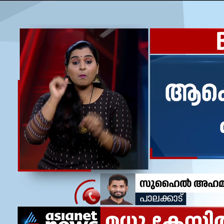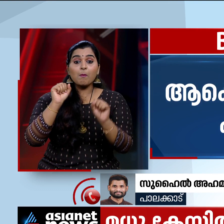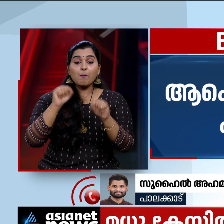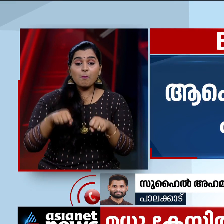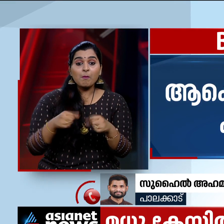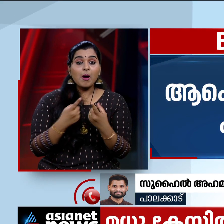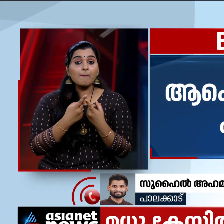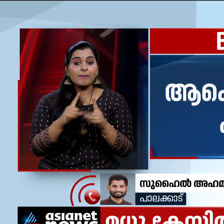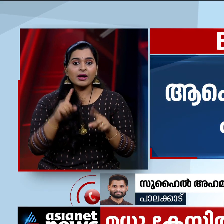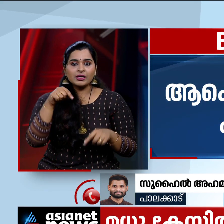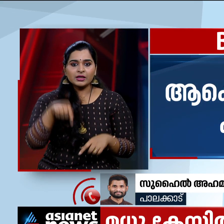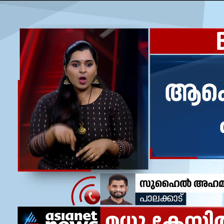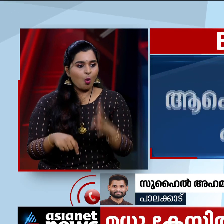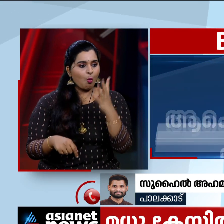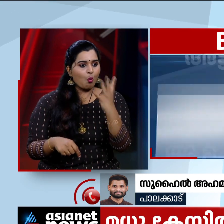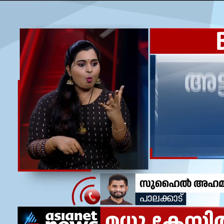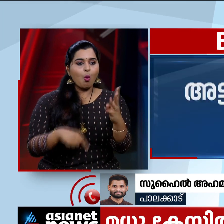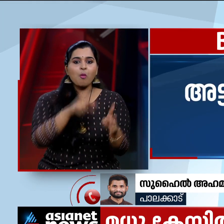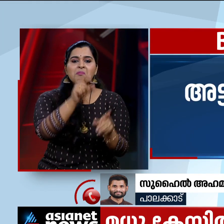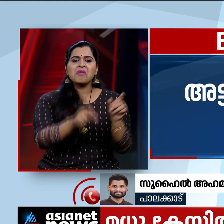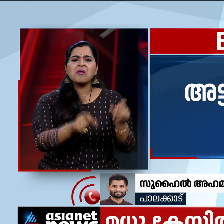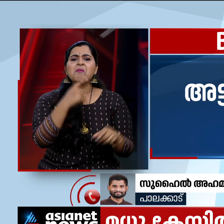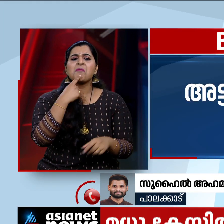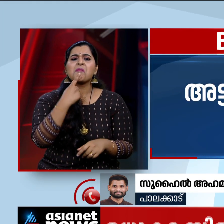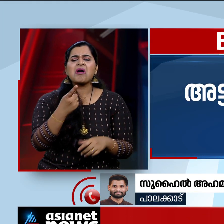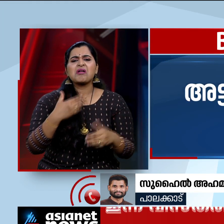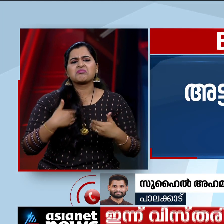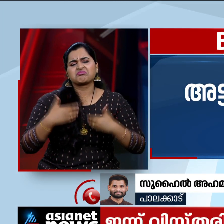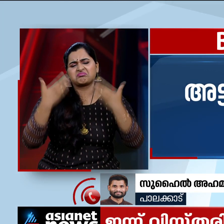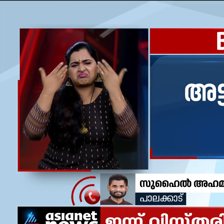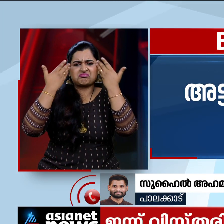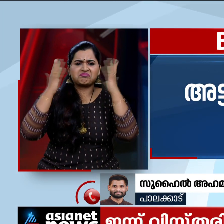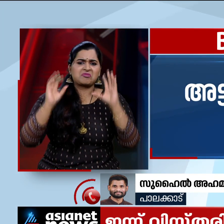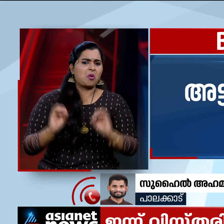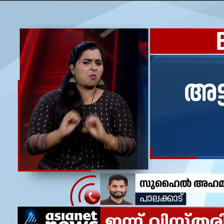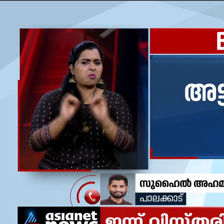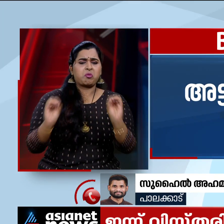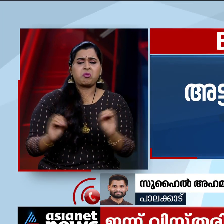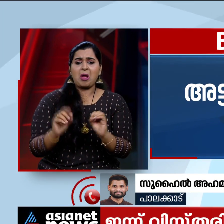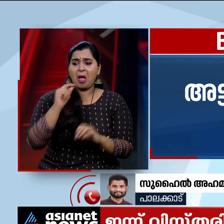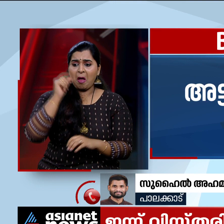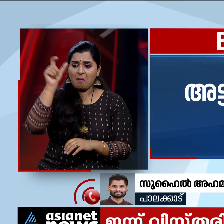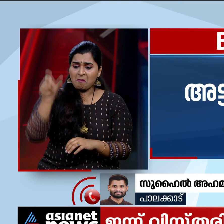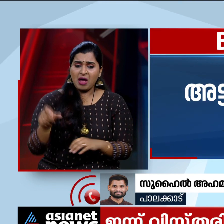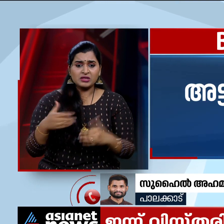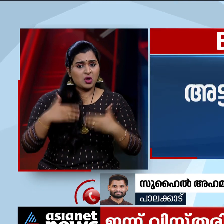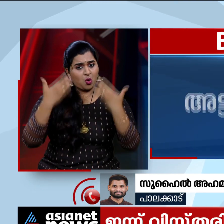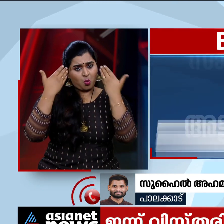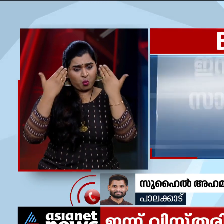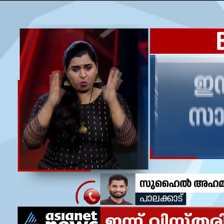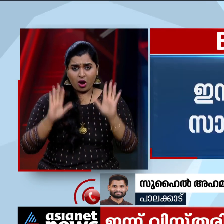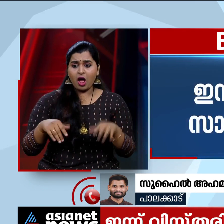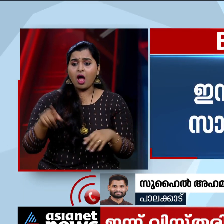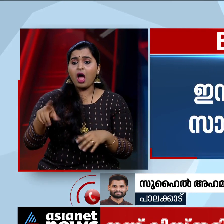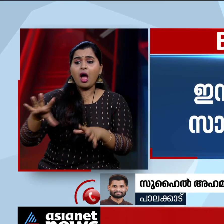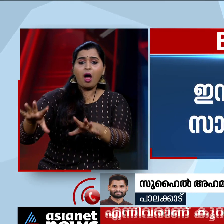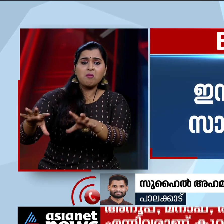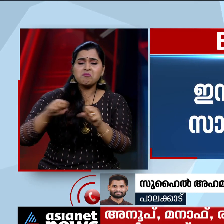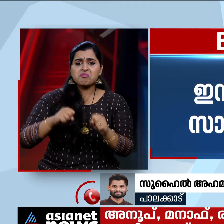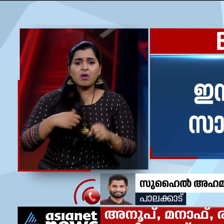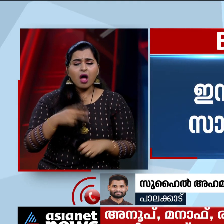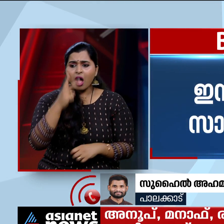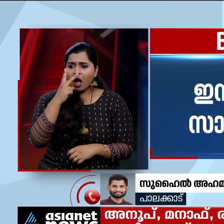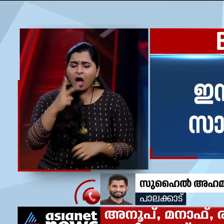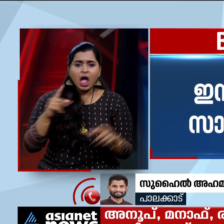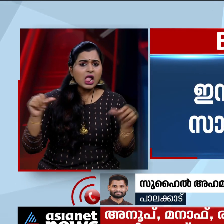ഇന്ന് കോടതിയിൽ ഇത് തിരുത്തി, ഞങ്ങൾക്കറിയില്ല എന്ന് പറഞ്ഞ്, മധുവിനെ അറിയില്ല, പിടിച്ചുകൊണ്ടുവരുന്നത് കണ്ടില്ല തുടങ്ങിയ കാര്യങ്ങളാണ് പറഞ്ഞത്. ഇതോടുകൂടെ